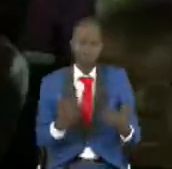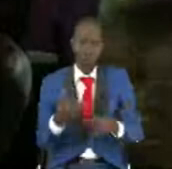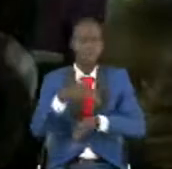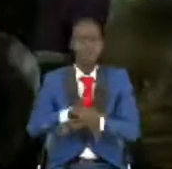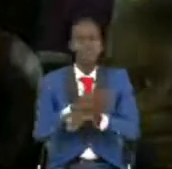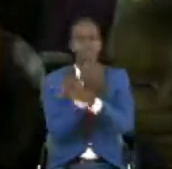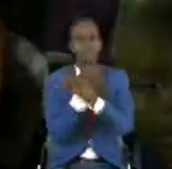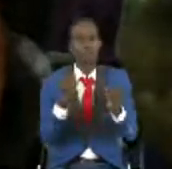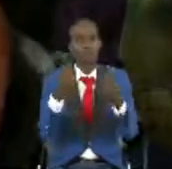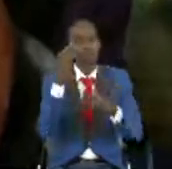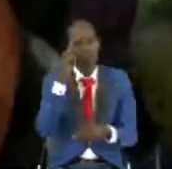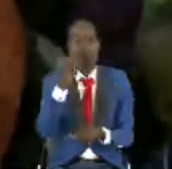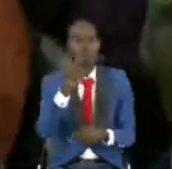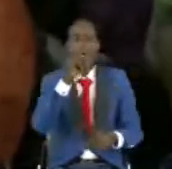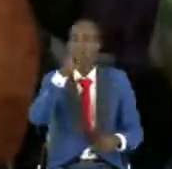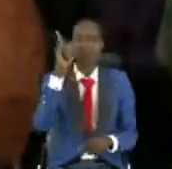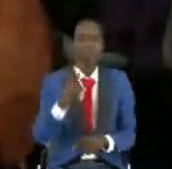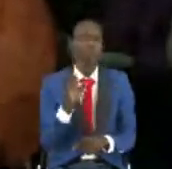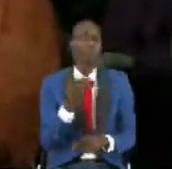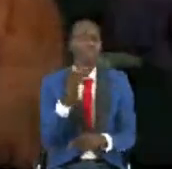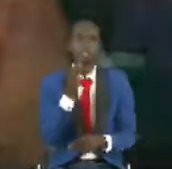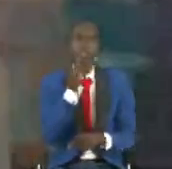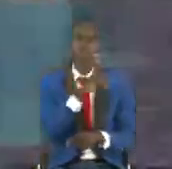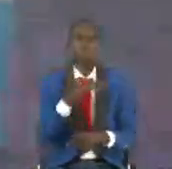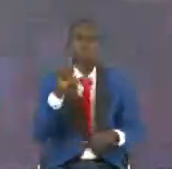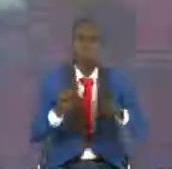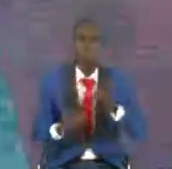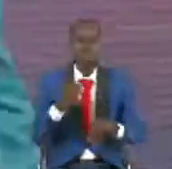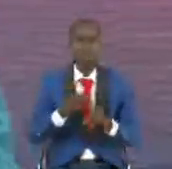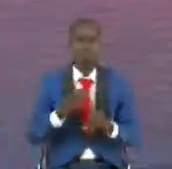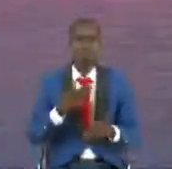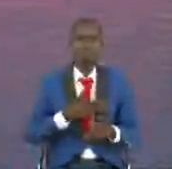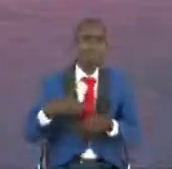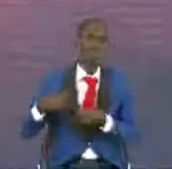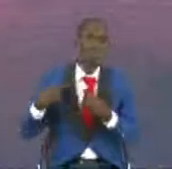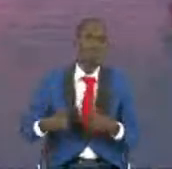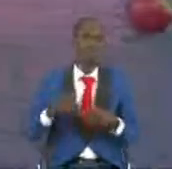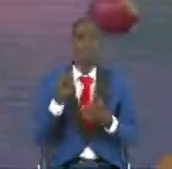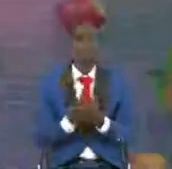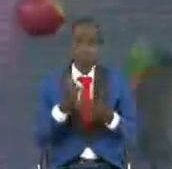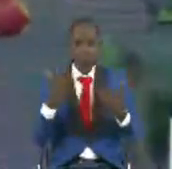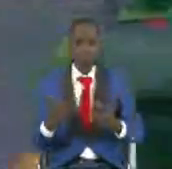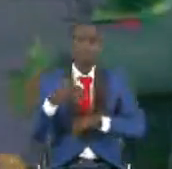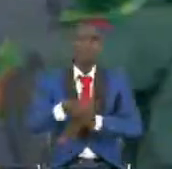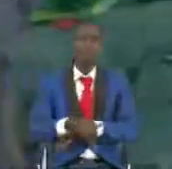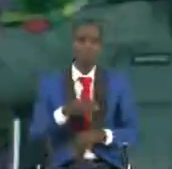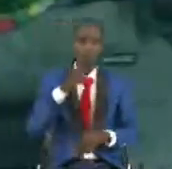toi, l'assurance. Il n'y a pas de doute dans mon cœur que ce soir, toi,